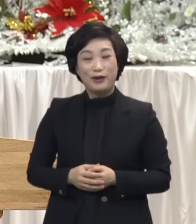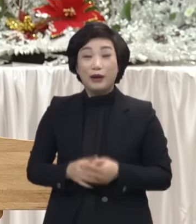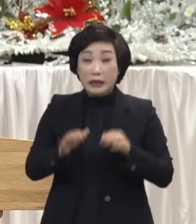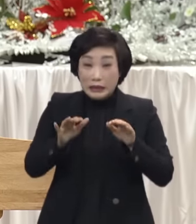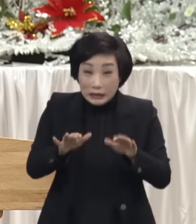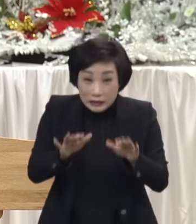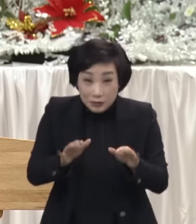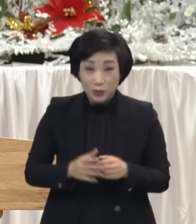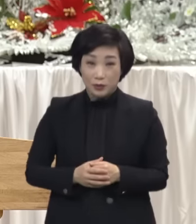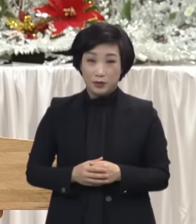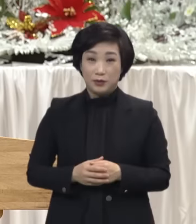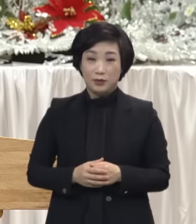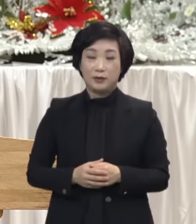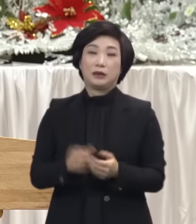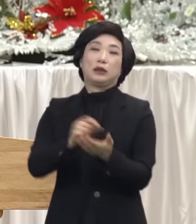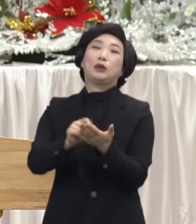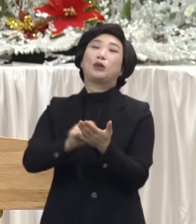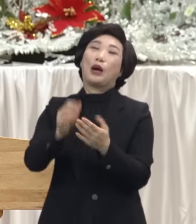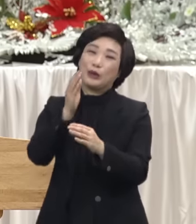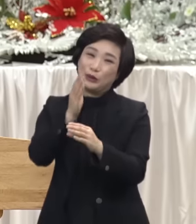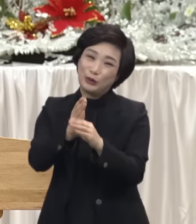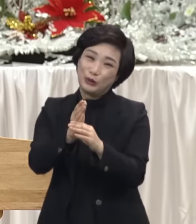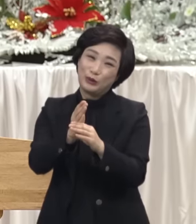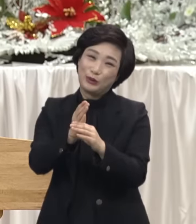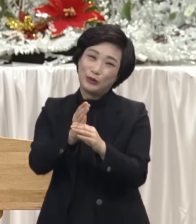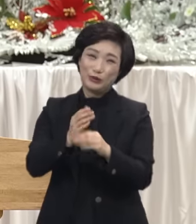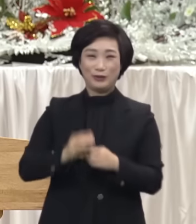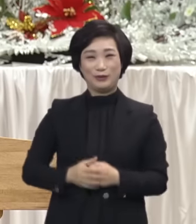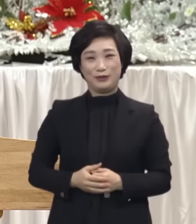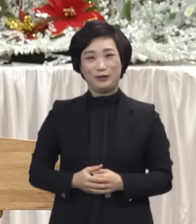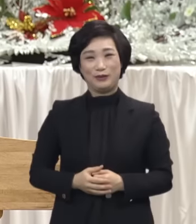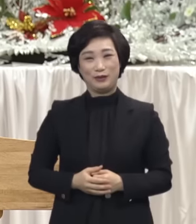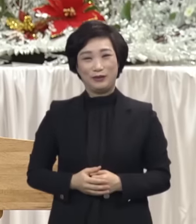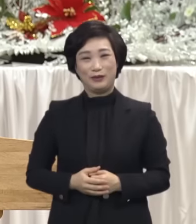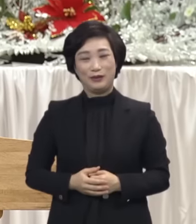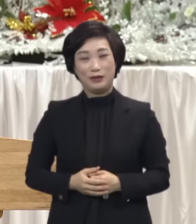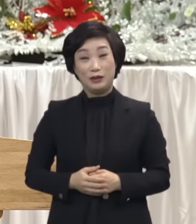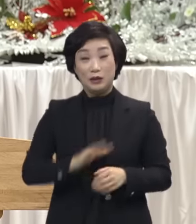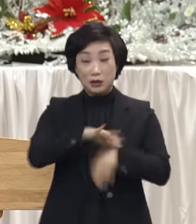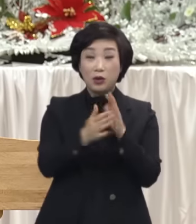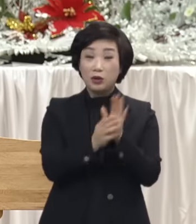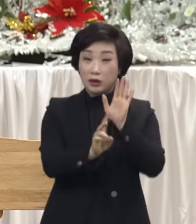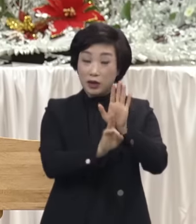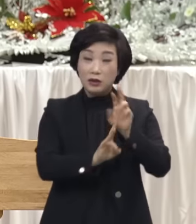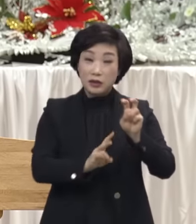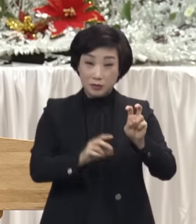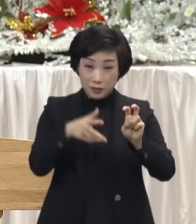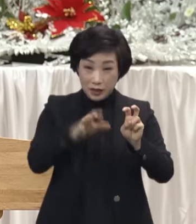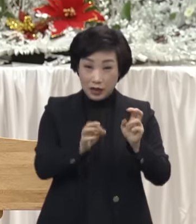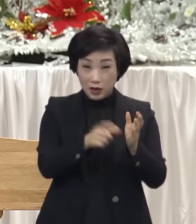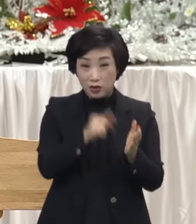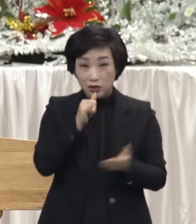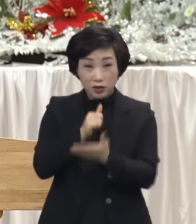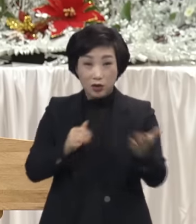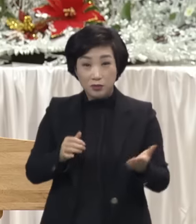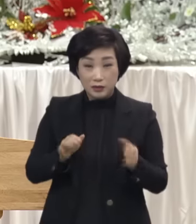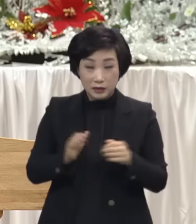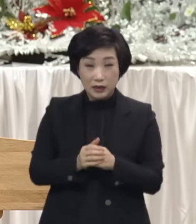죽음도 기록하고 계시기에 요한계시록 20장에